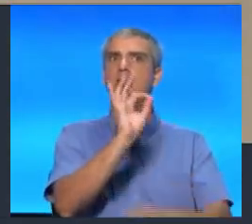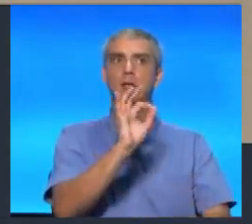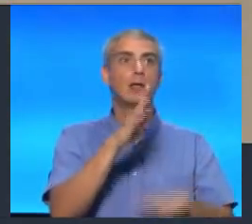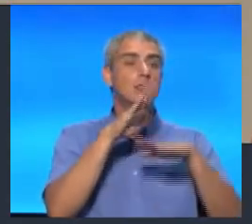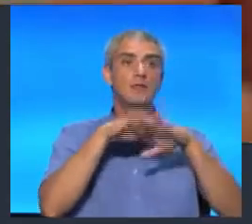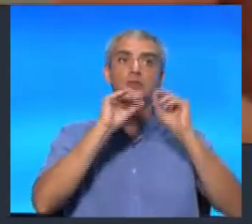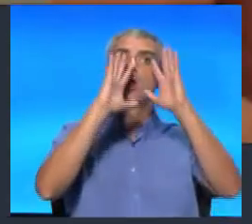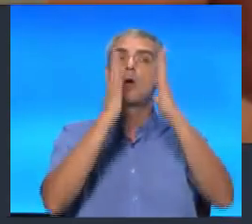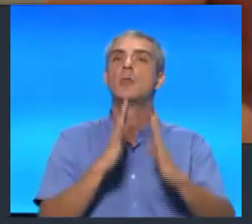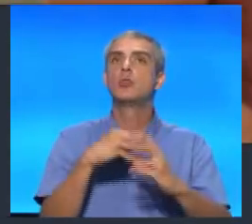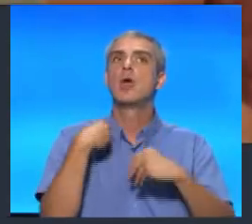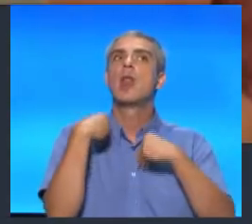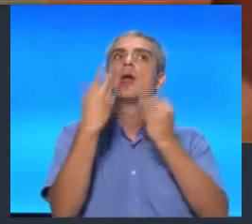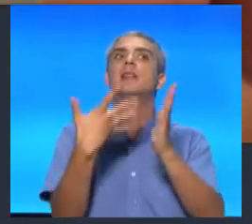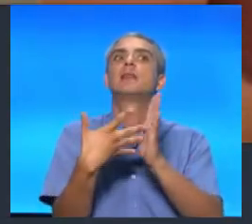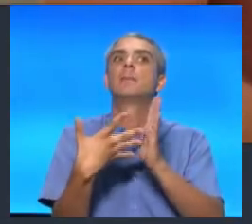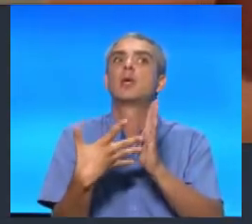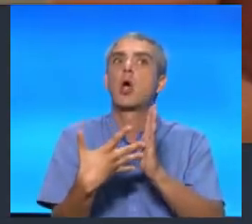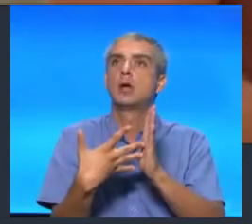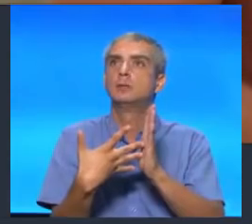של האומנות הוא לתת ביקורת,